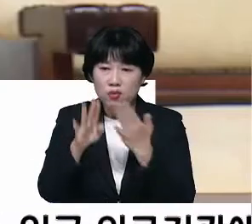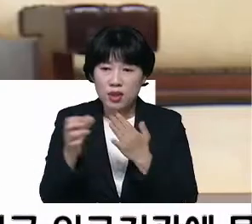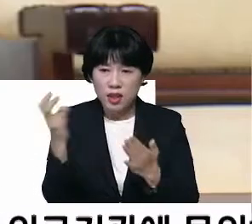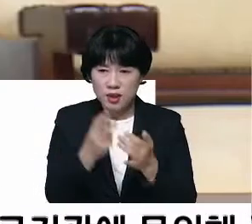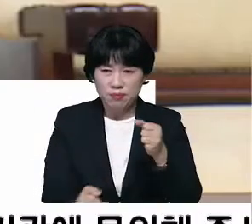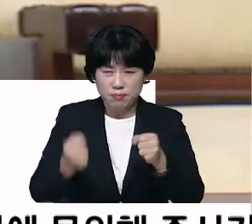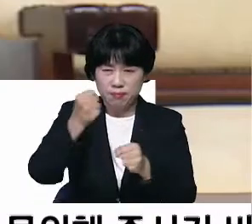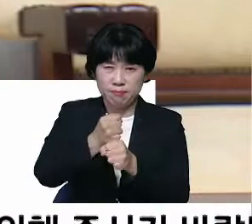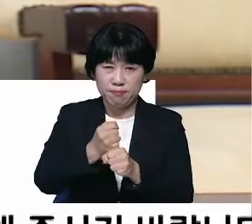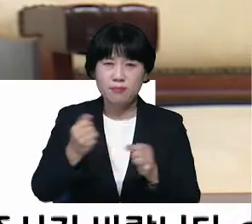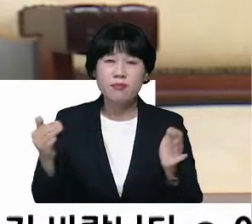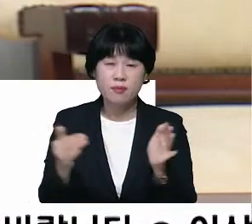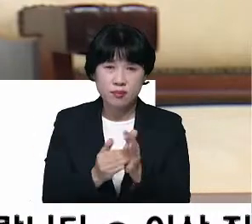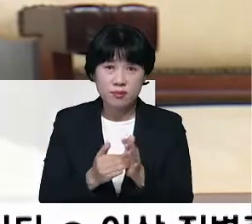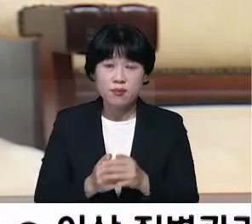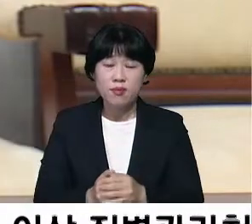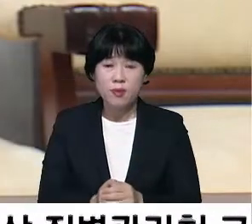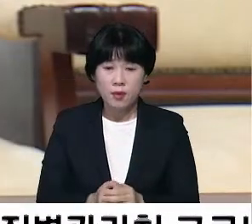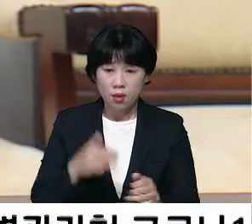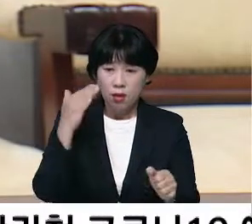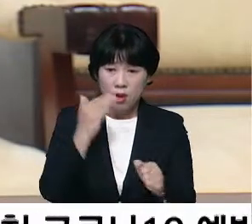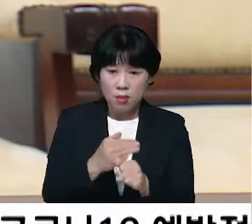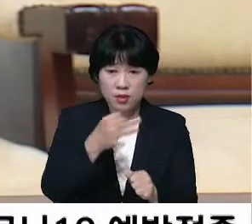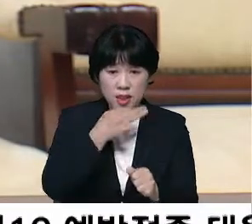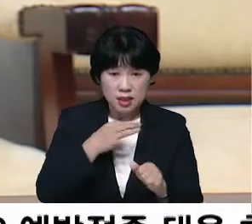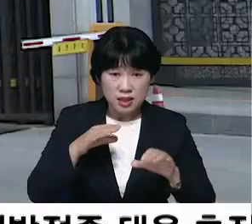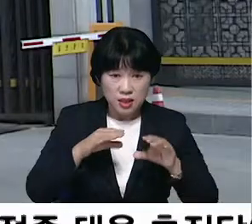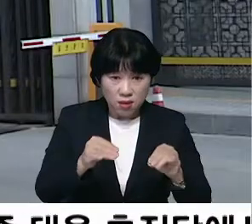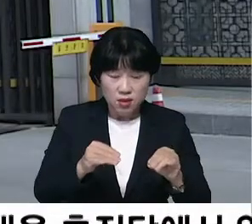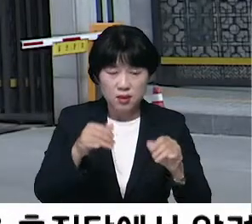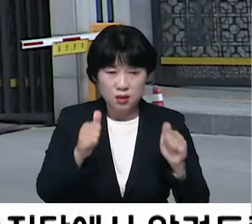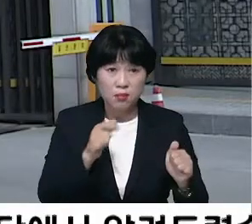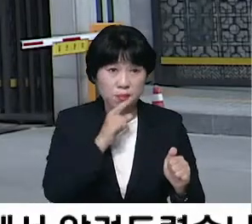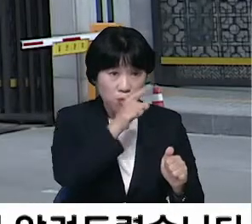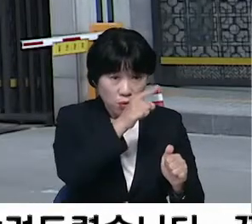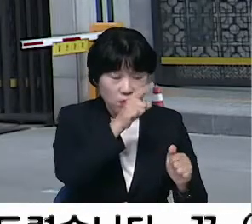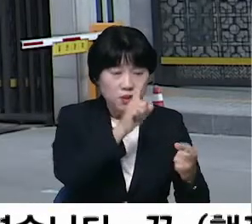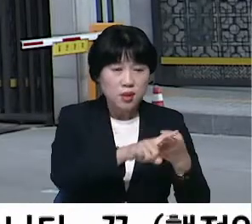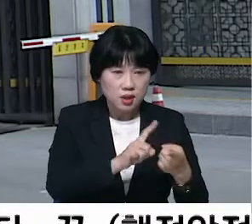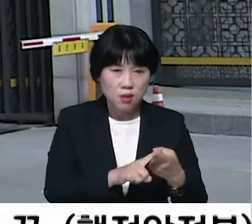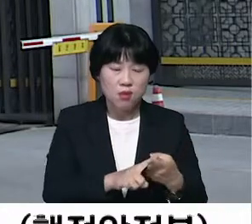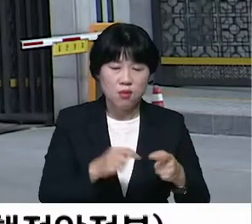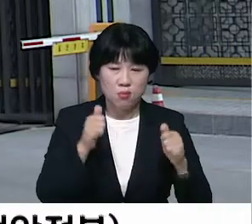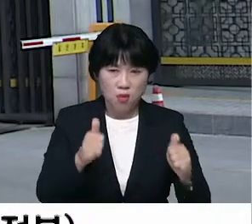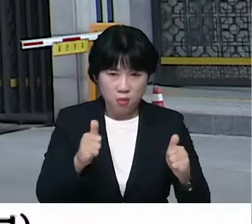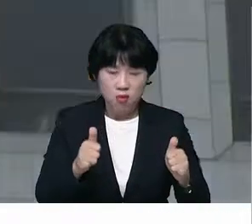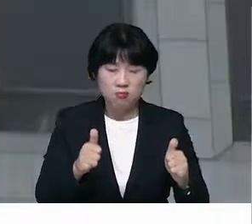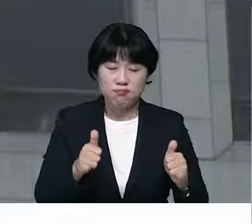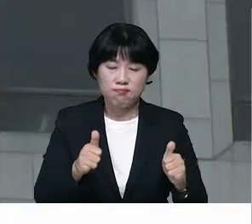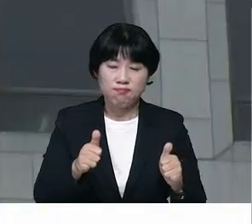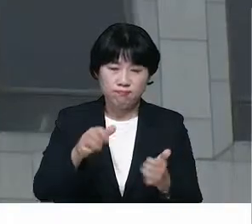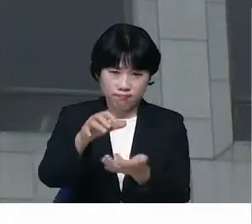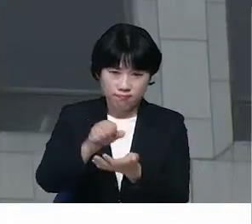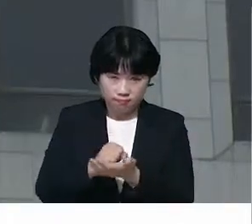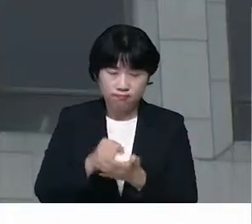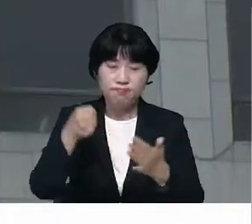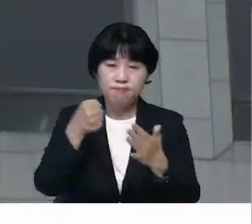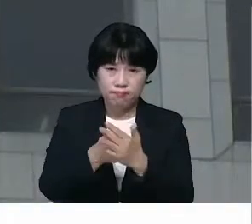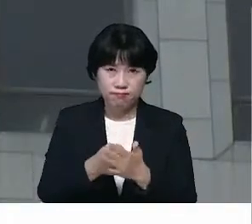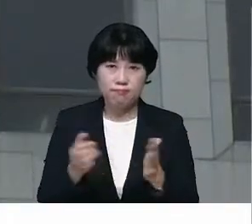복귀했습니다 해임 효력을 정지해 달라는 김 총장의 가처분 신청을 법원이 받아들였기